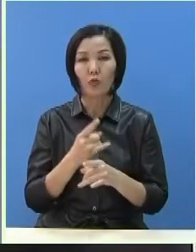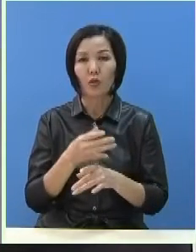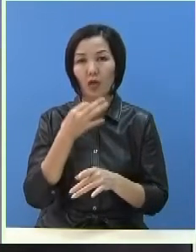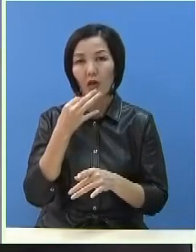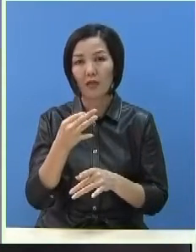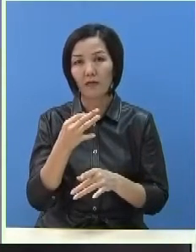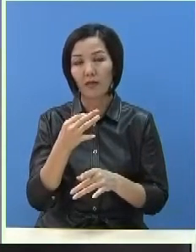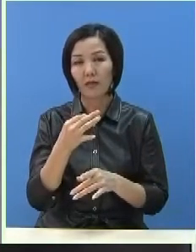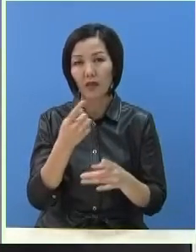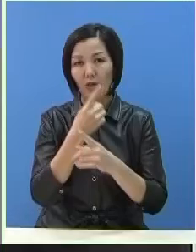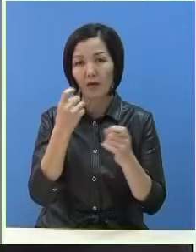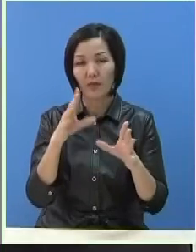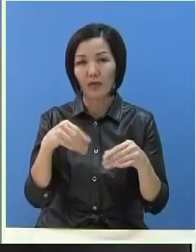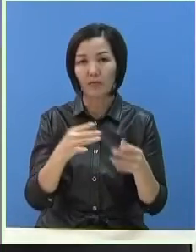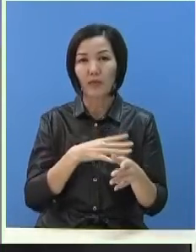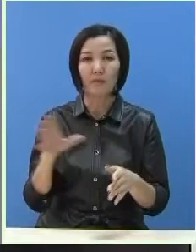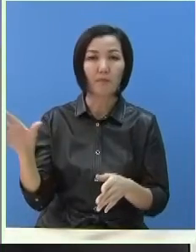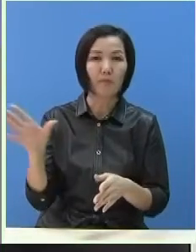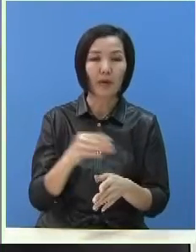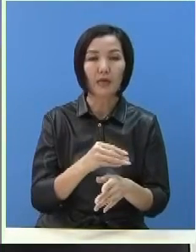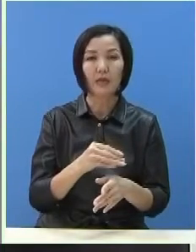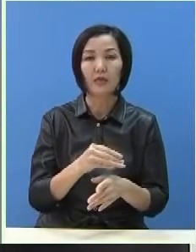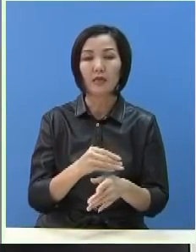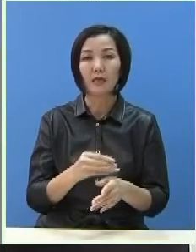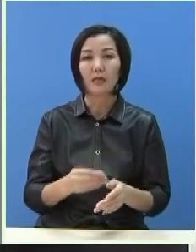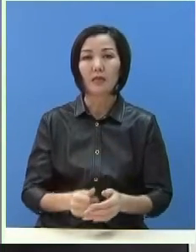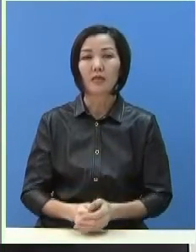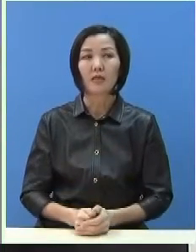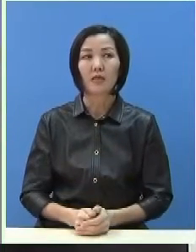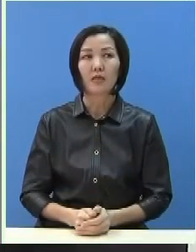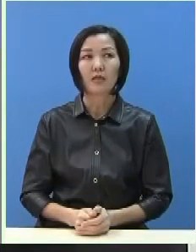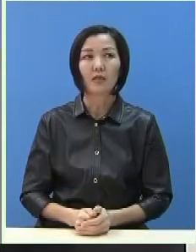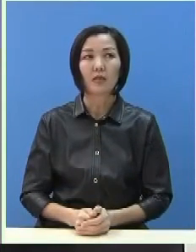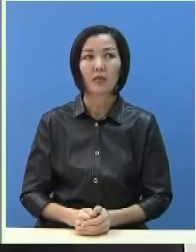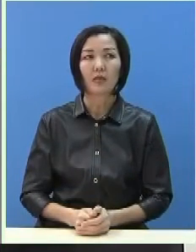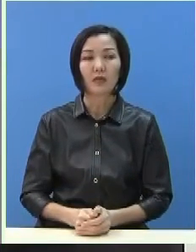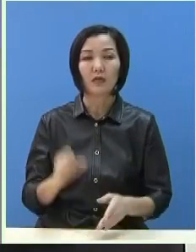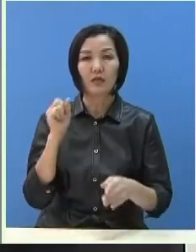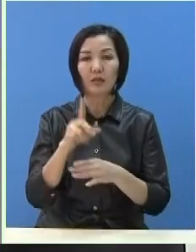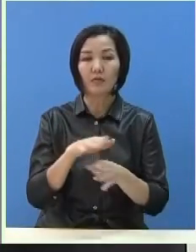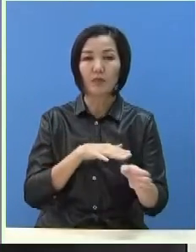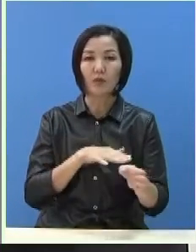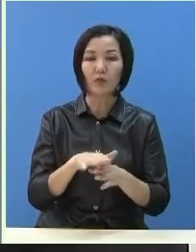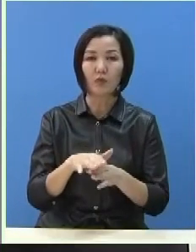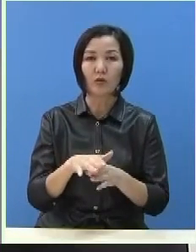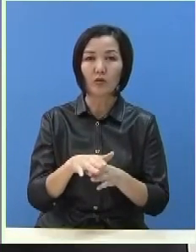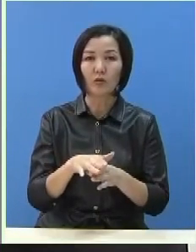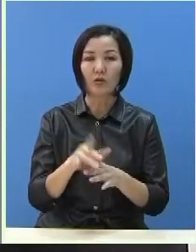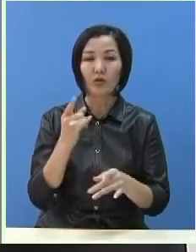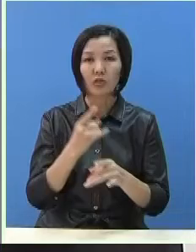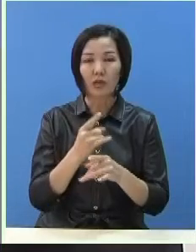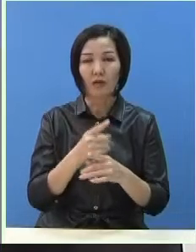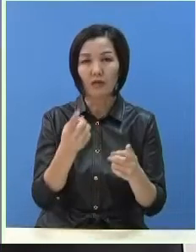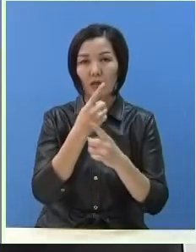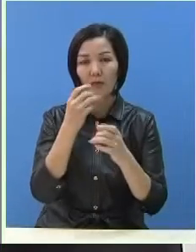ақпараттар берілген. Бізде де барлық ол, мен кез келген тапсырмаларды, тапсырмалардың орындалғаны туралы көбінесе жалған ақпараттар беріп